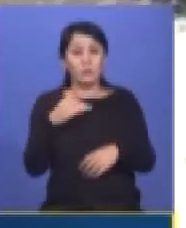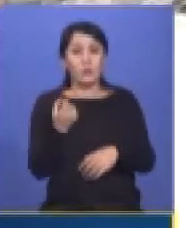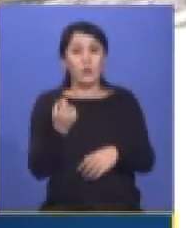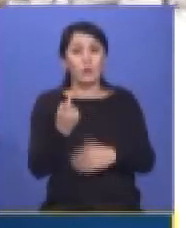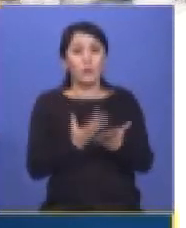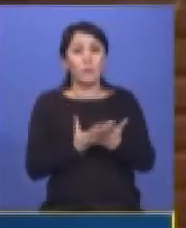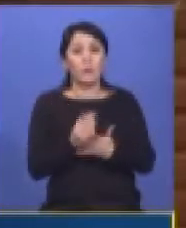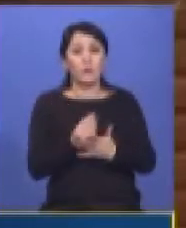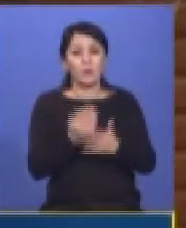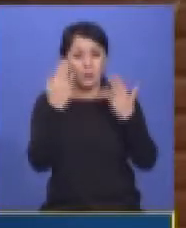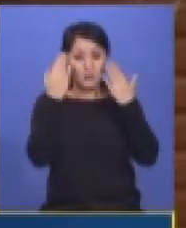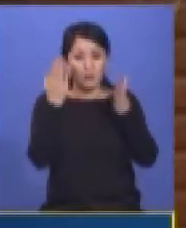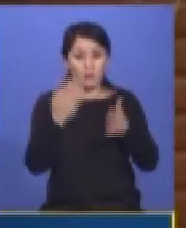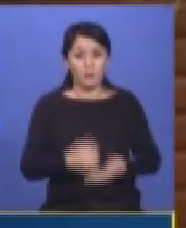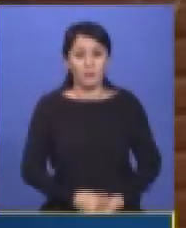төлейтіндерін білмей отыр.